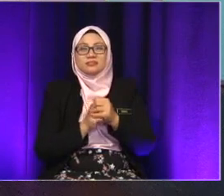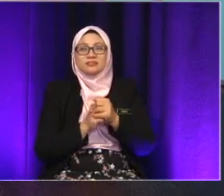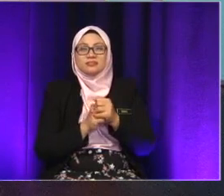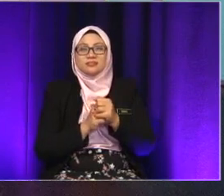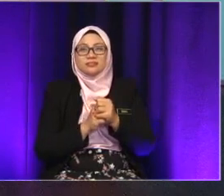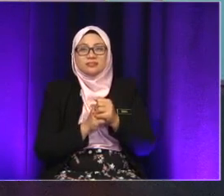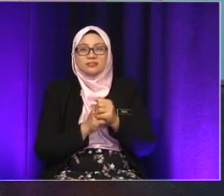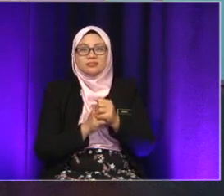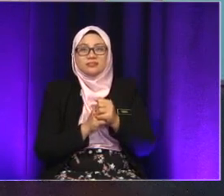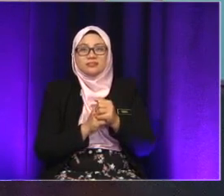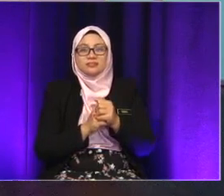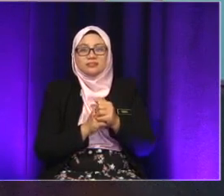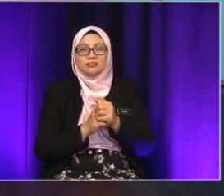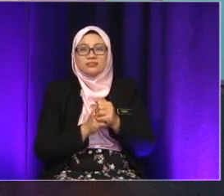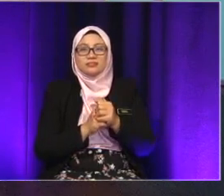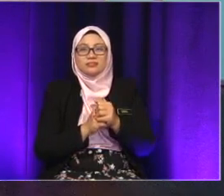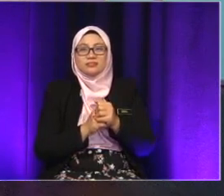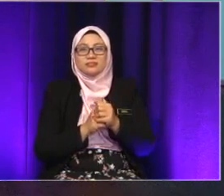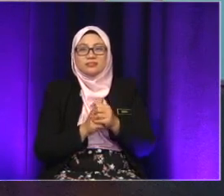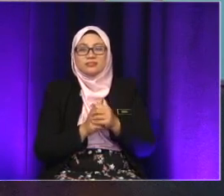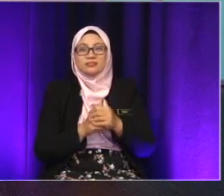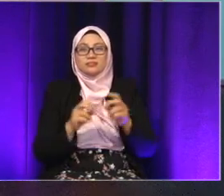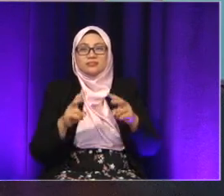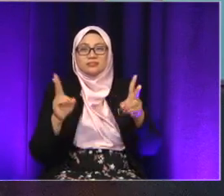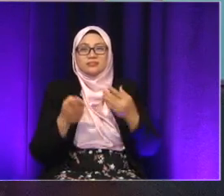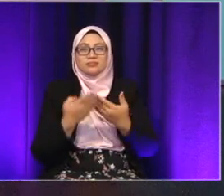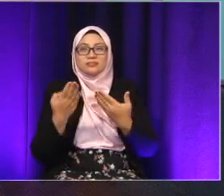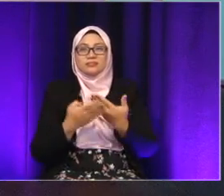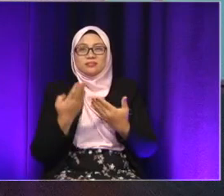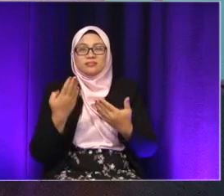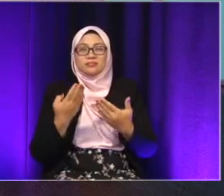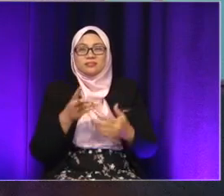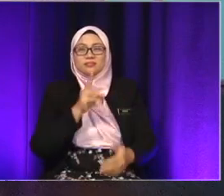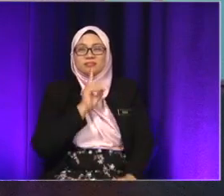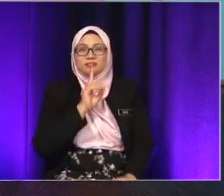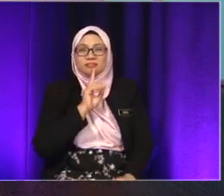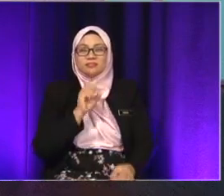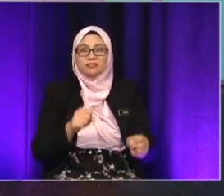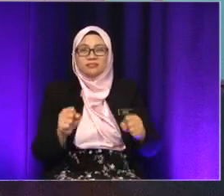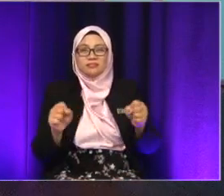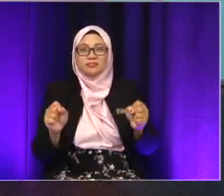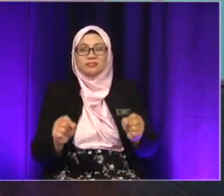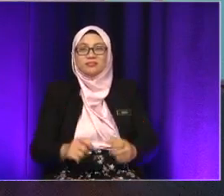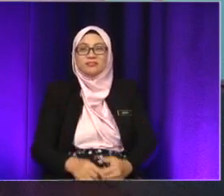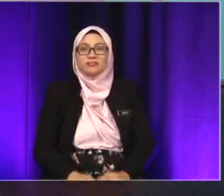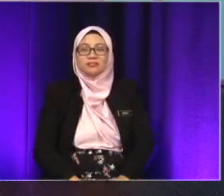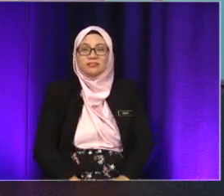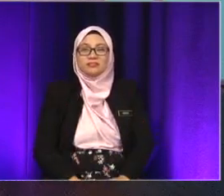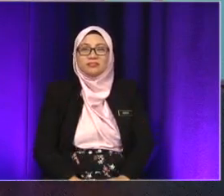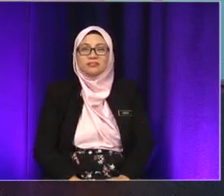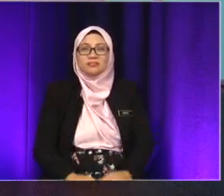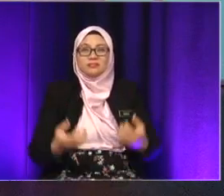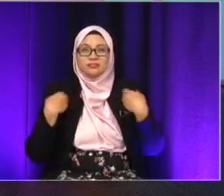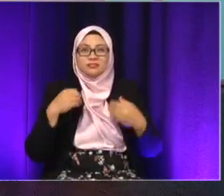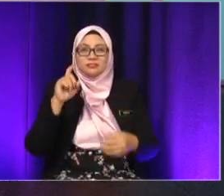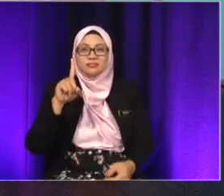tena-tena, contohnya paling senang kan, kalau kita tengok dalam filem-filem tertentu ataupun dokumentari, ada satu